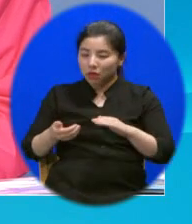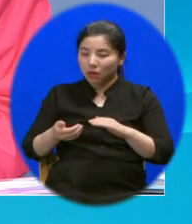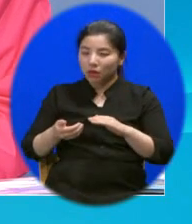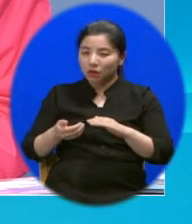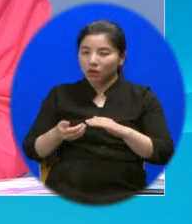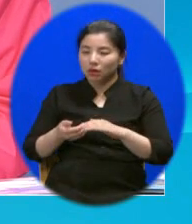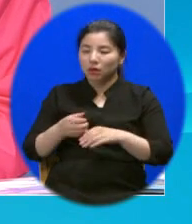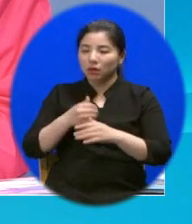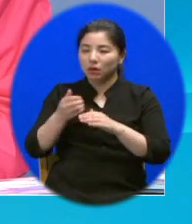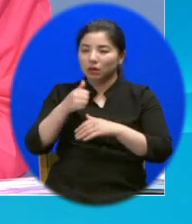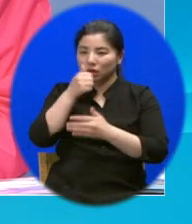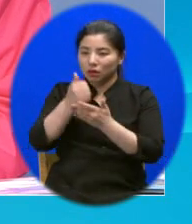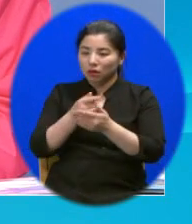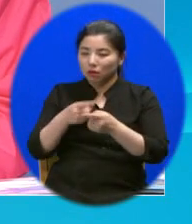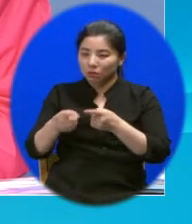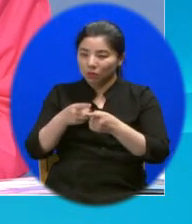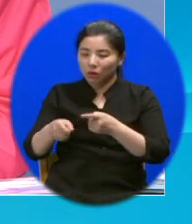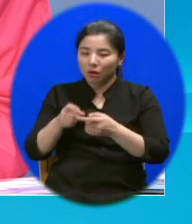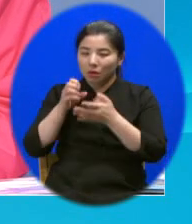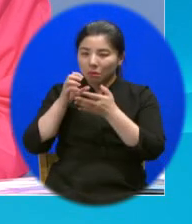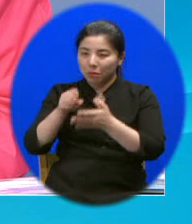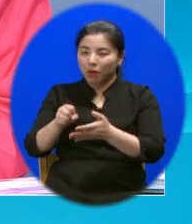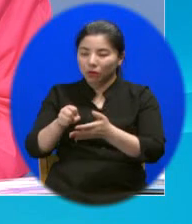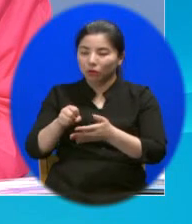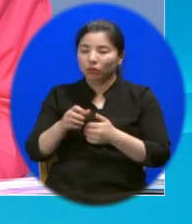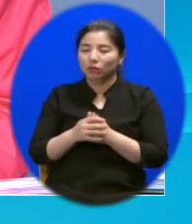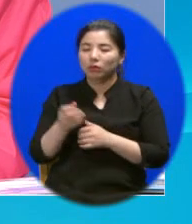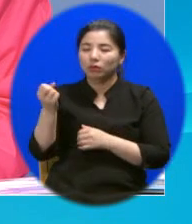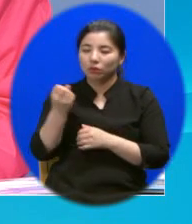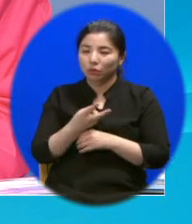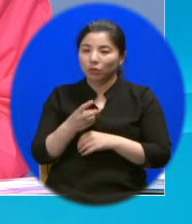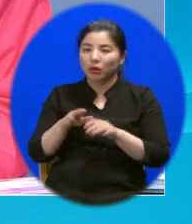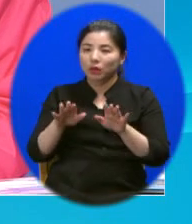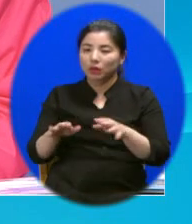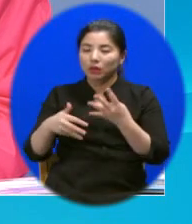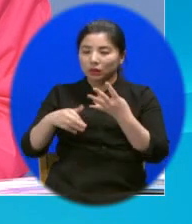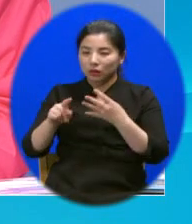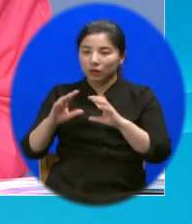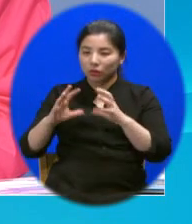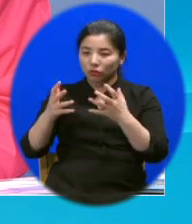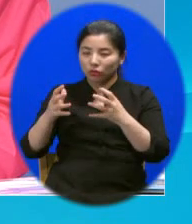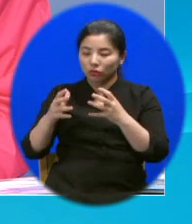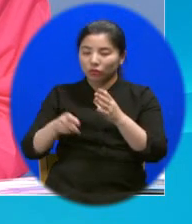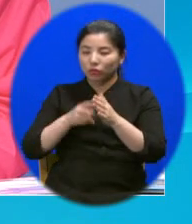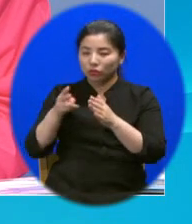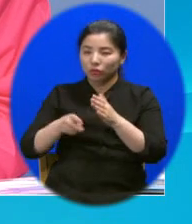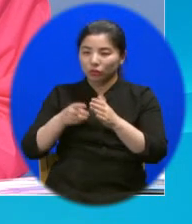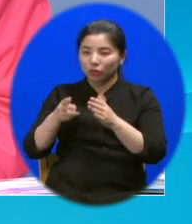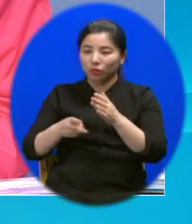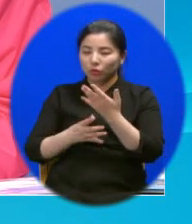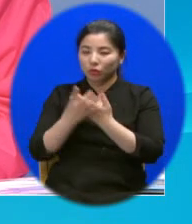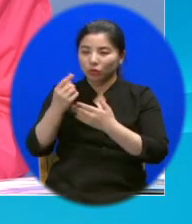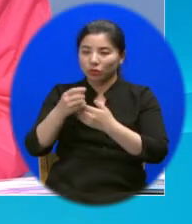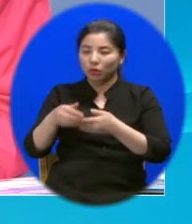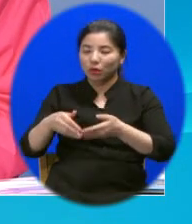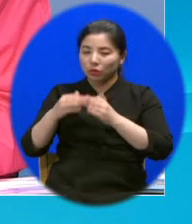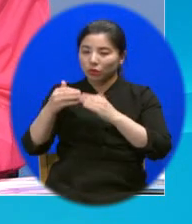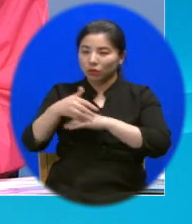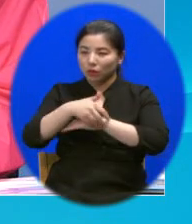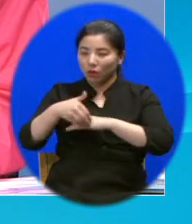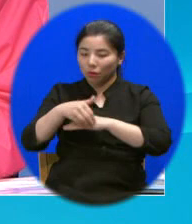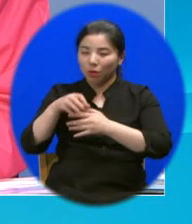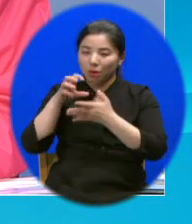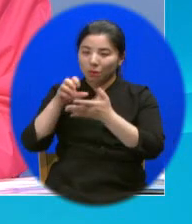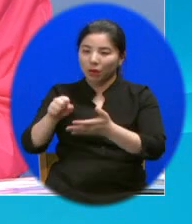예타 를 거친 사업이 반영이 되는 거 인재 제 4차 국토 철 또 종합 9 충만 계획에